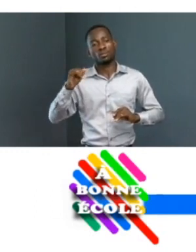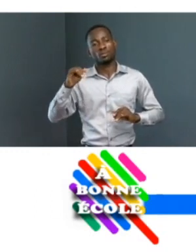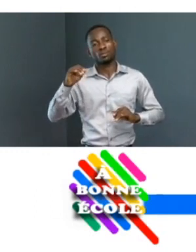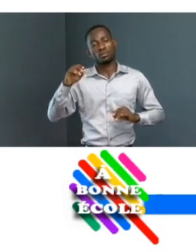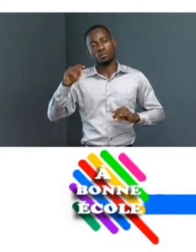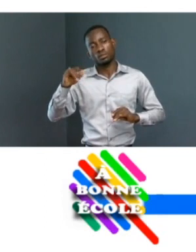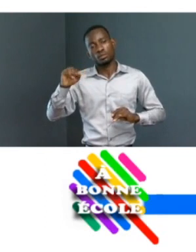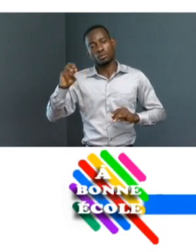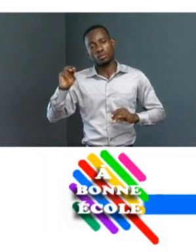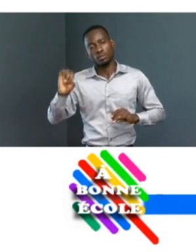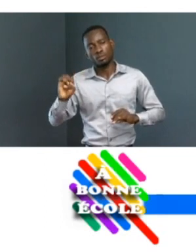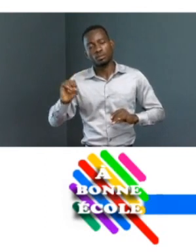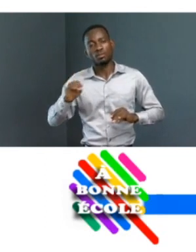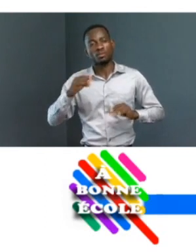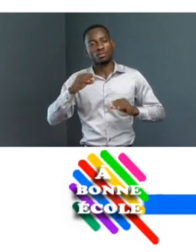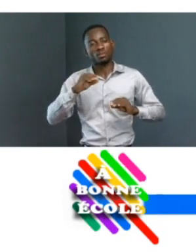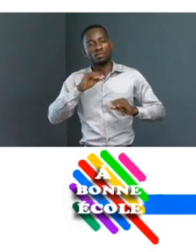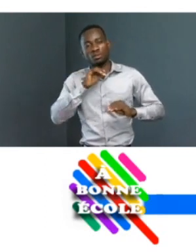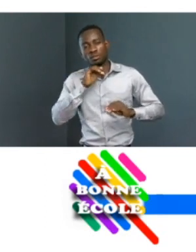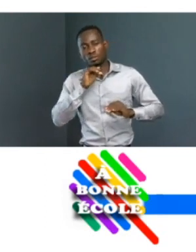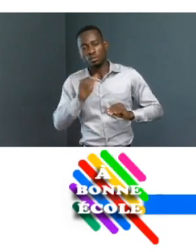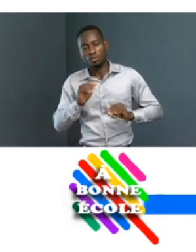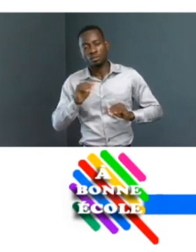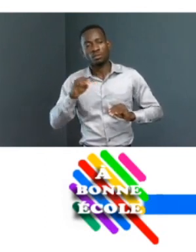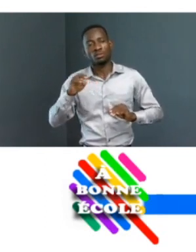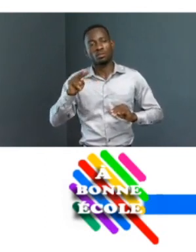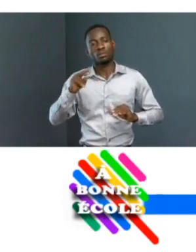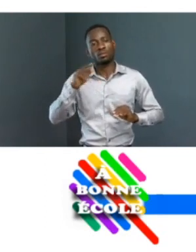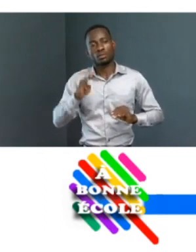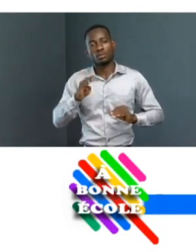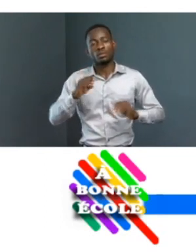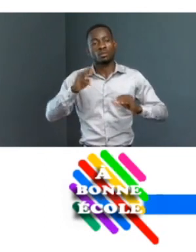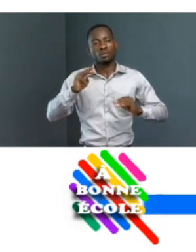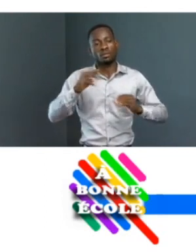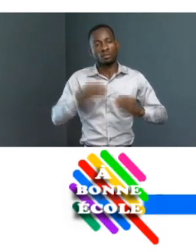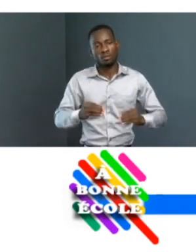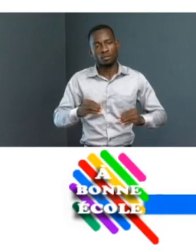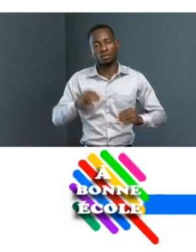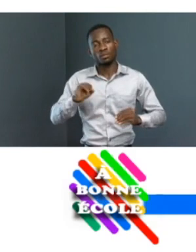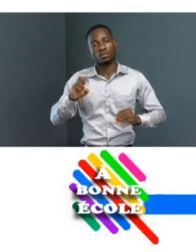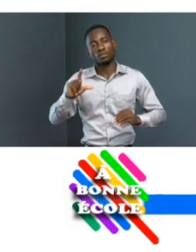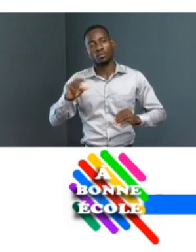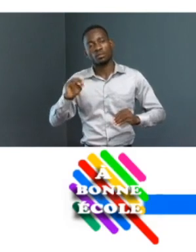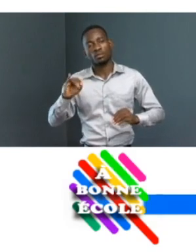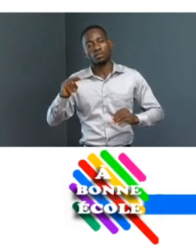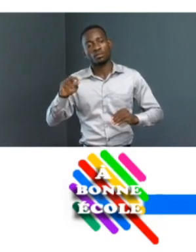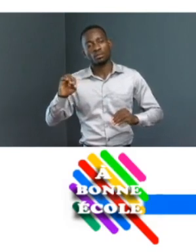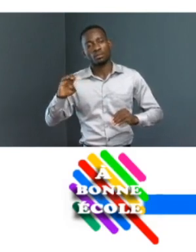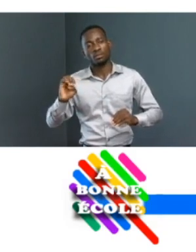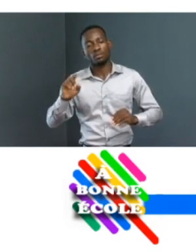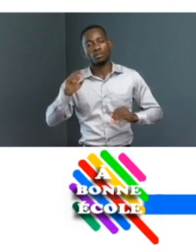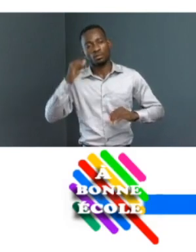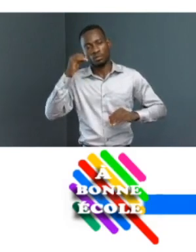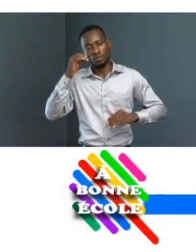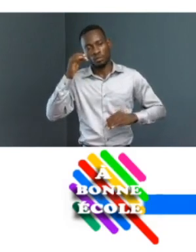de la vitamine D. Et également, lorsque vous manquez des sels minéraux, vous pouvez souffrir des maladies, comme le